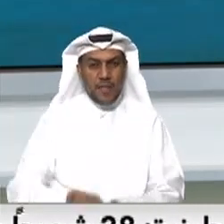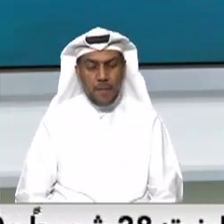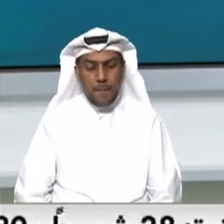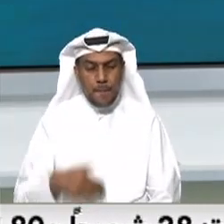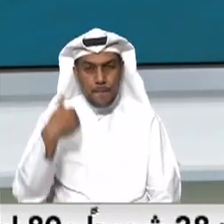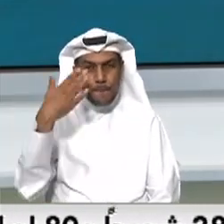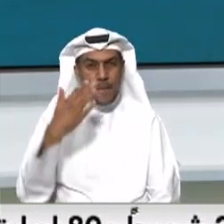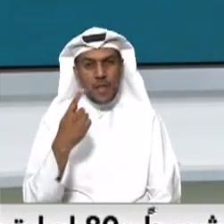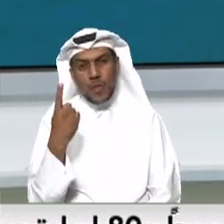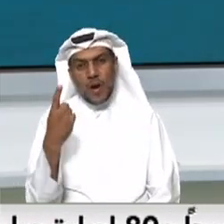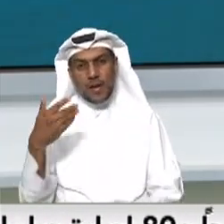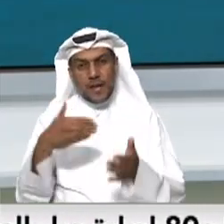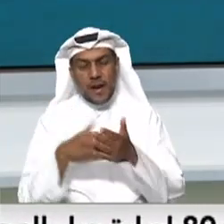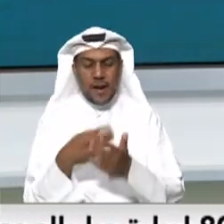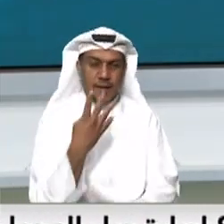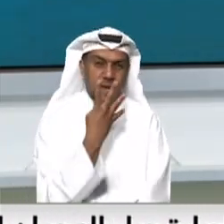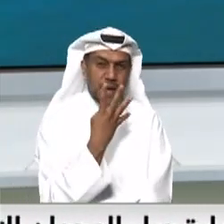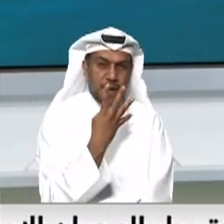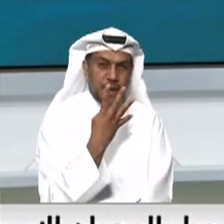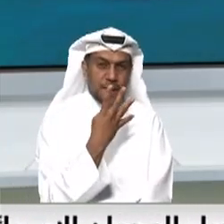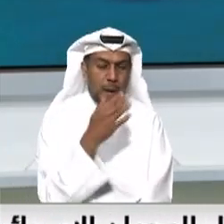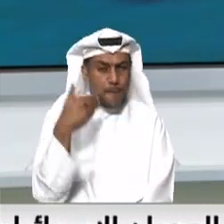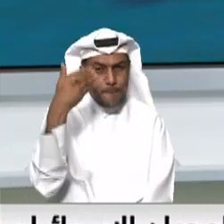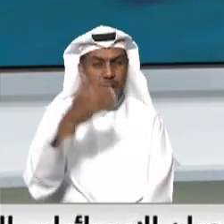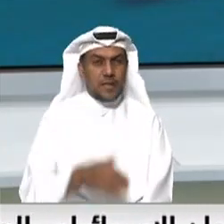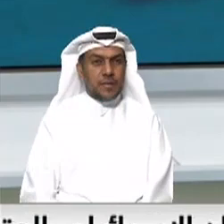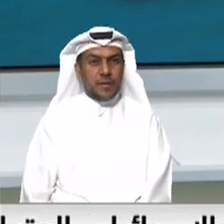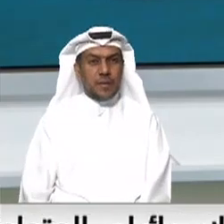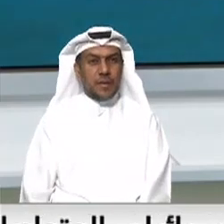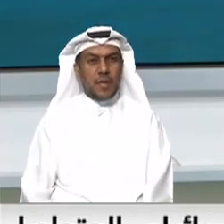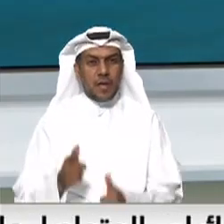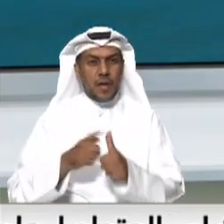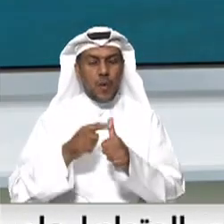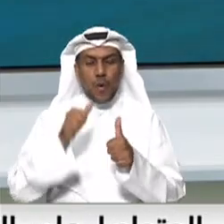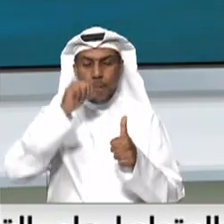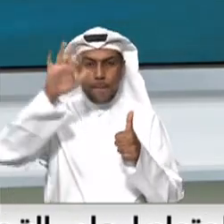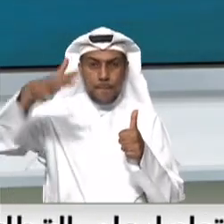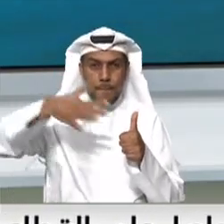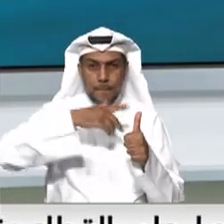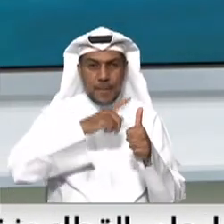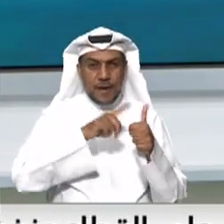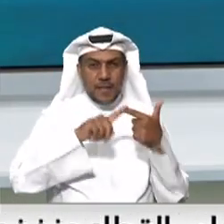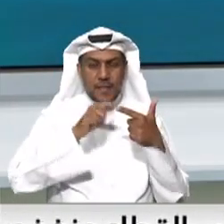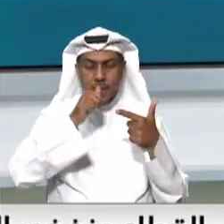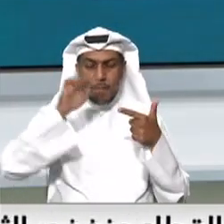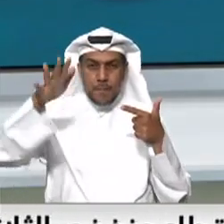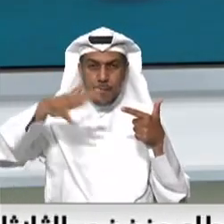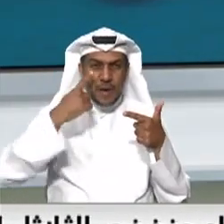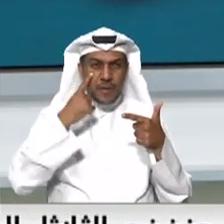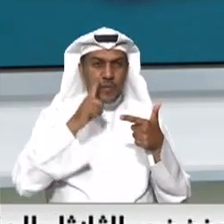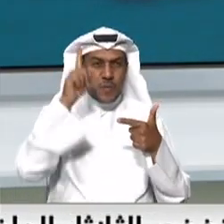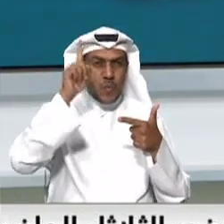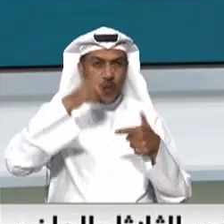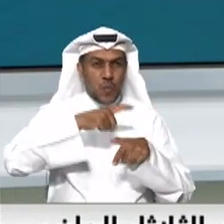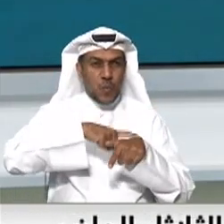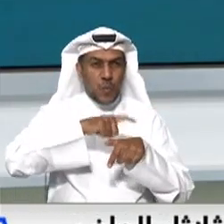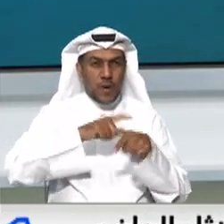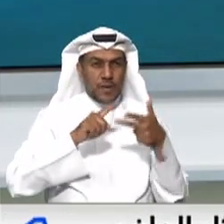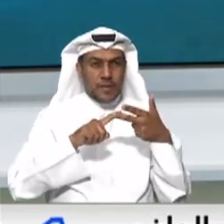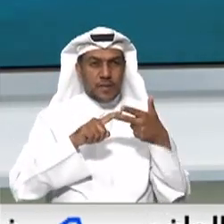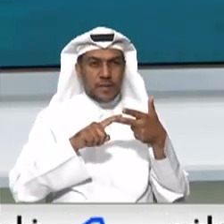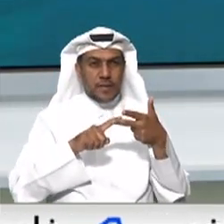بعد ذلك وتكون من واحد الى اربعه باذن الله المد الاول راح يكون الساعه سته دقائق صباحا والمده الثاني الساعه ثلاثه وخمسه وعشرين دقيقه